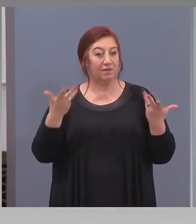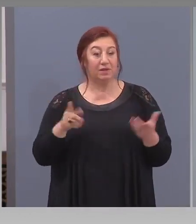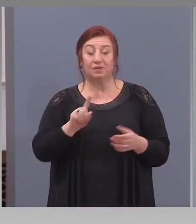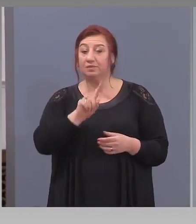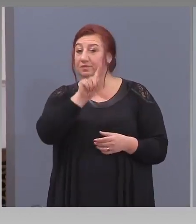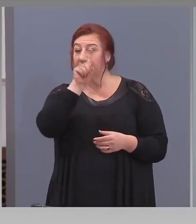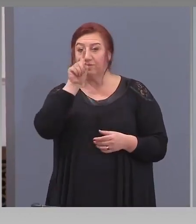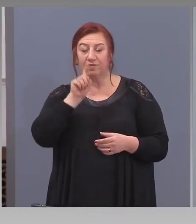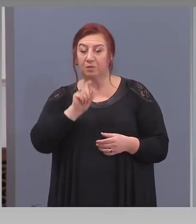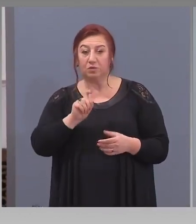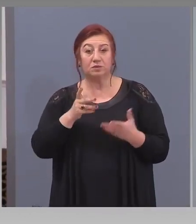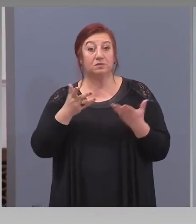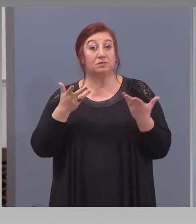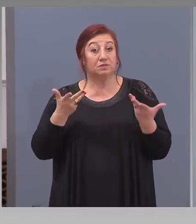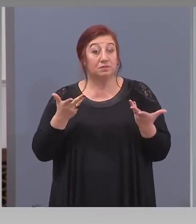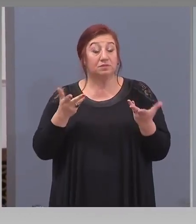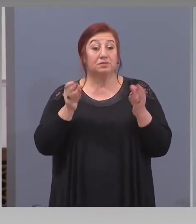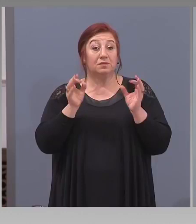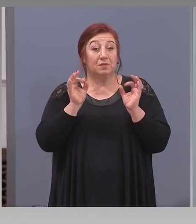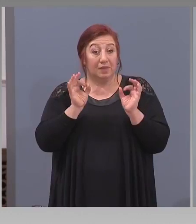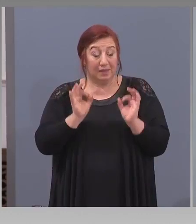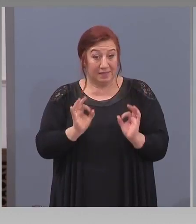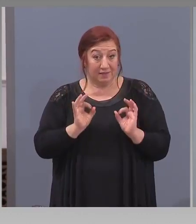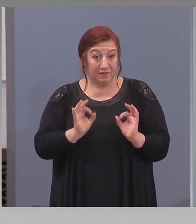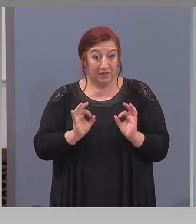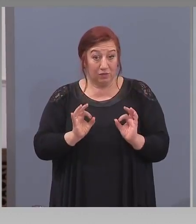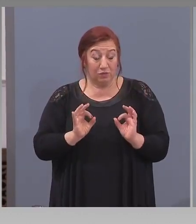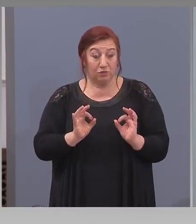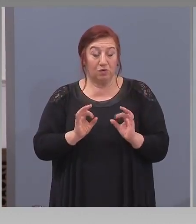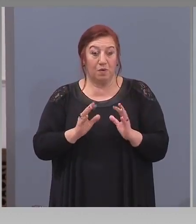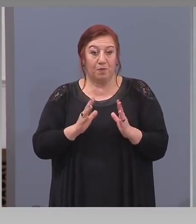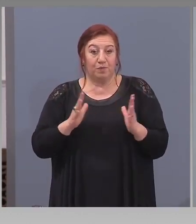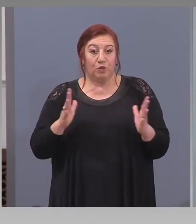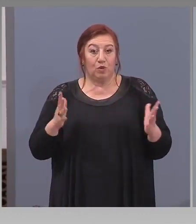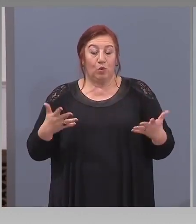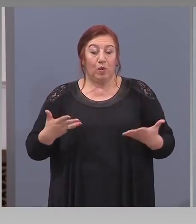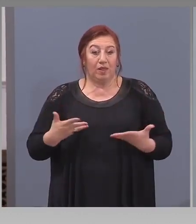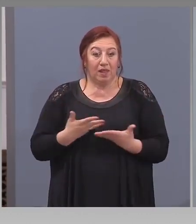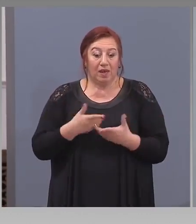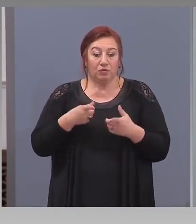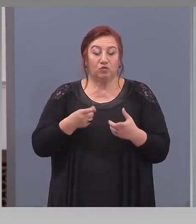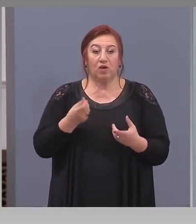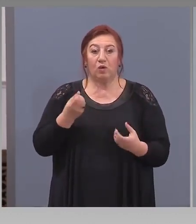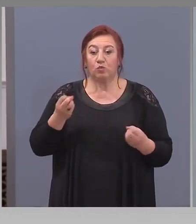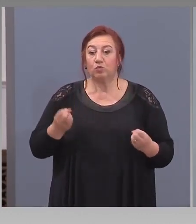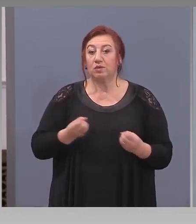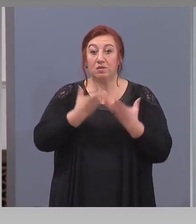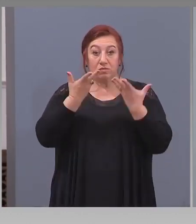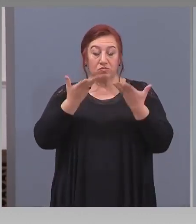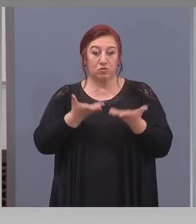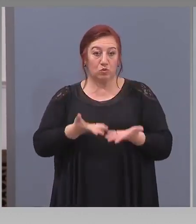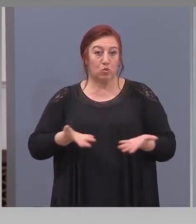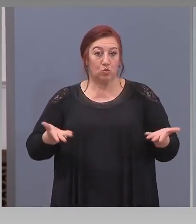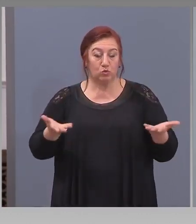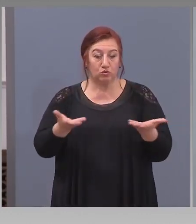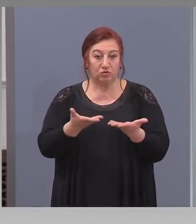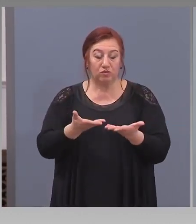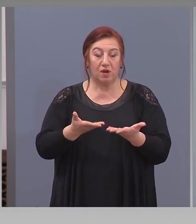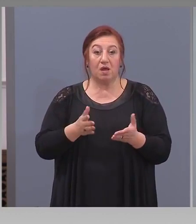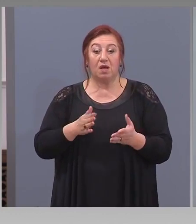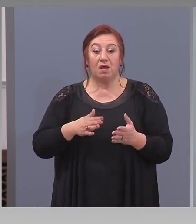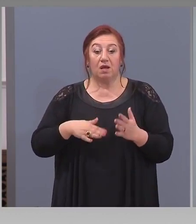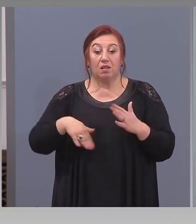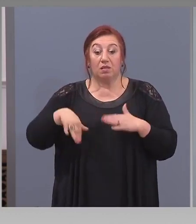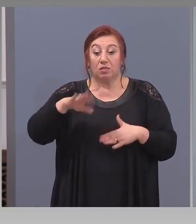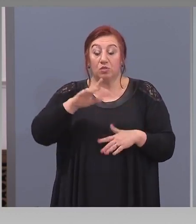действително много интересно е това, което се случва и доста неочаквано